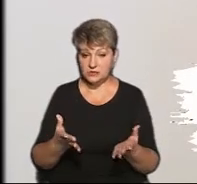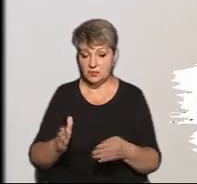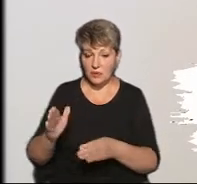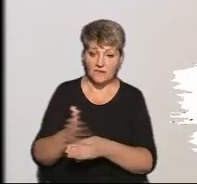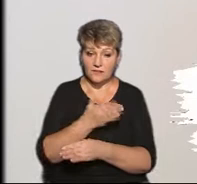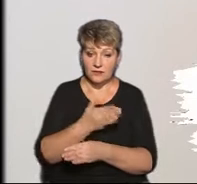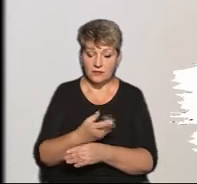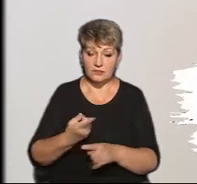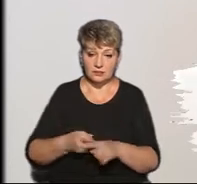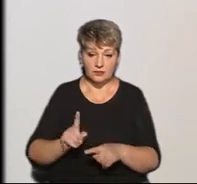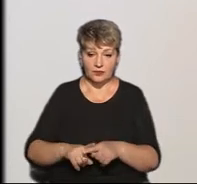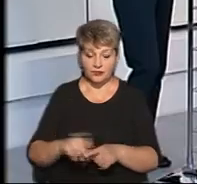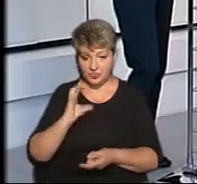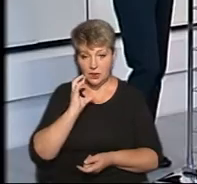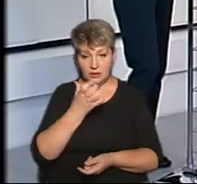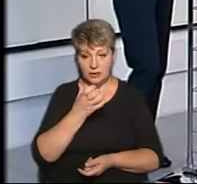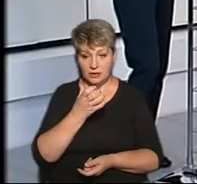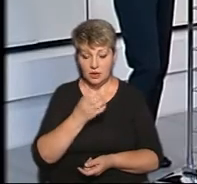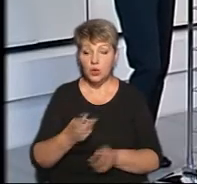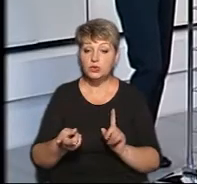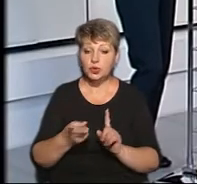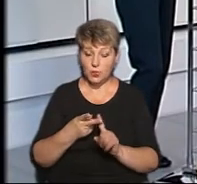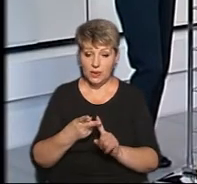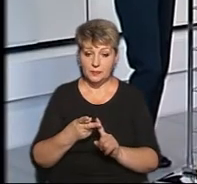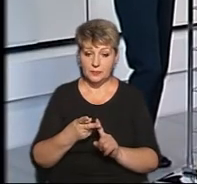її кальоним железом, як то кажуть. Друге.